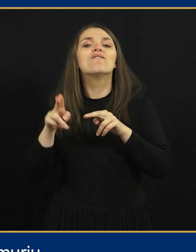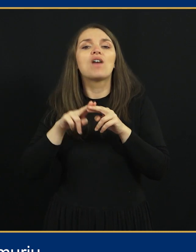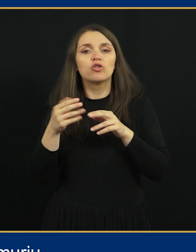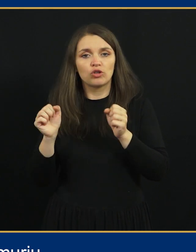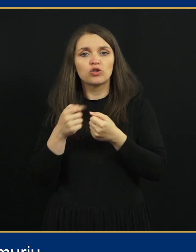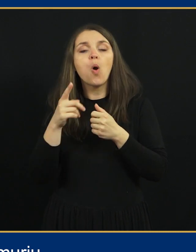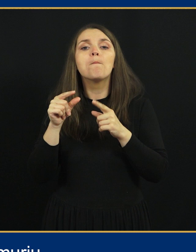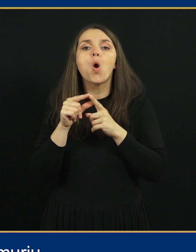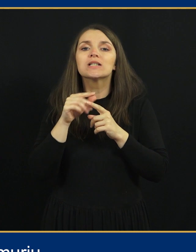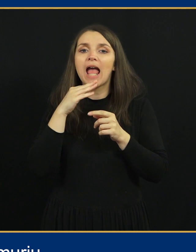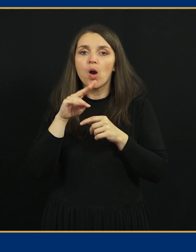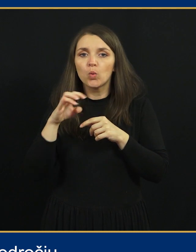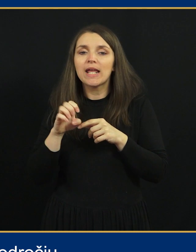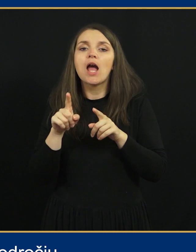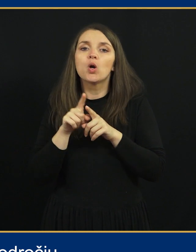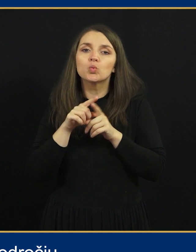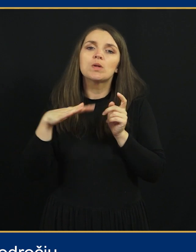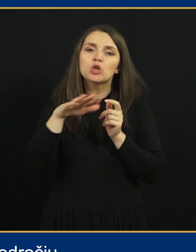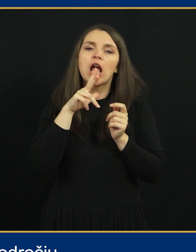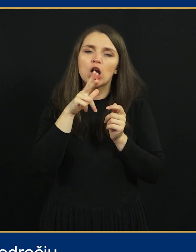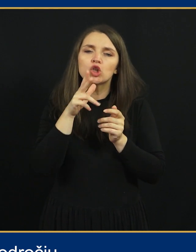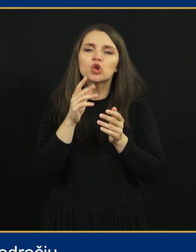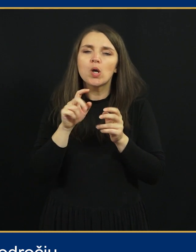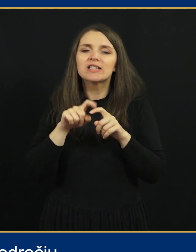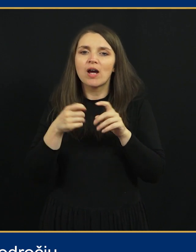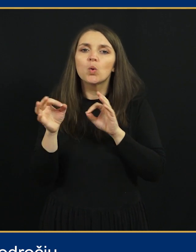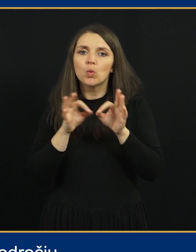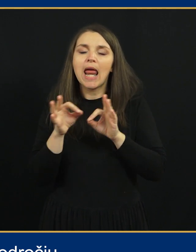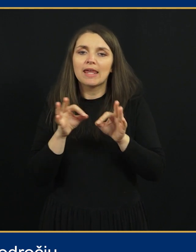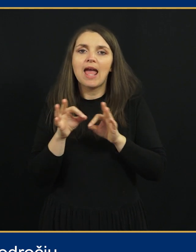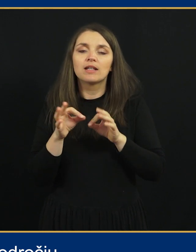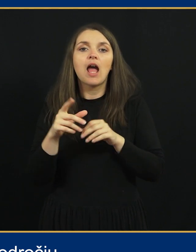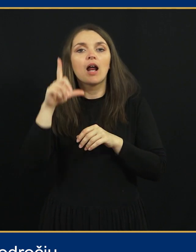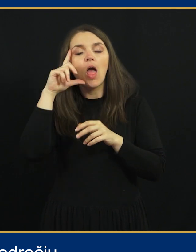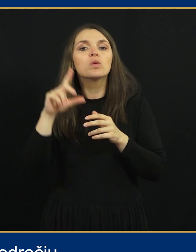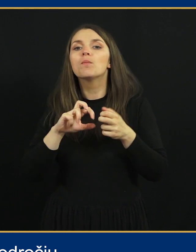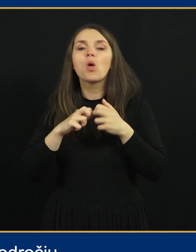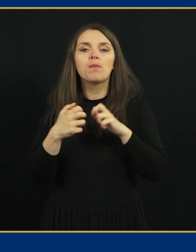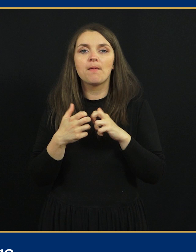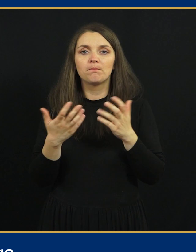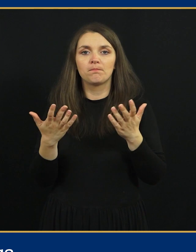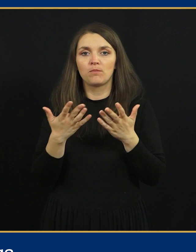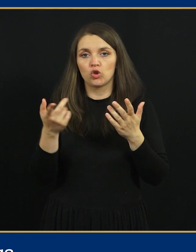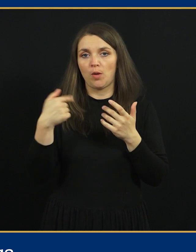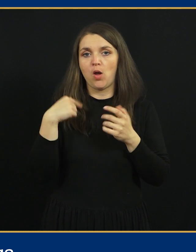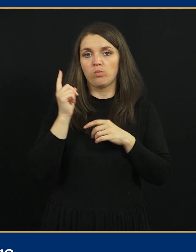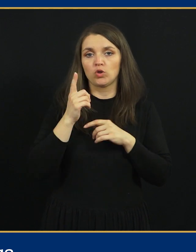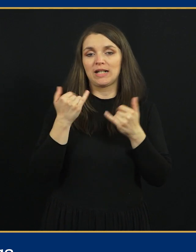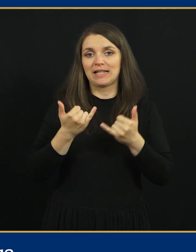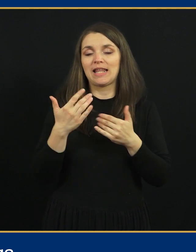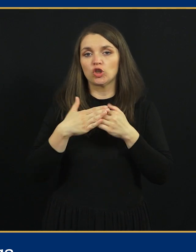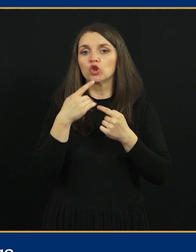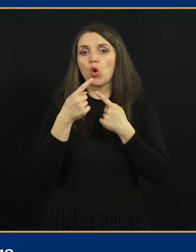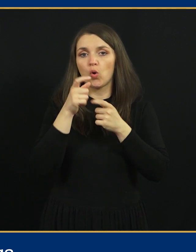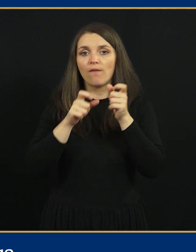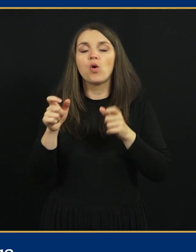v Posavju, tudi že kolikor toliko dobro na področju Krškega so stvari urejene. Glavni problem, na katerega